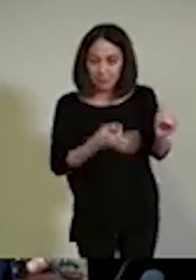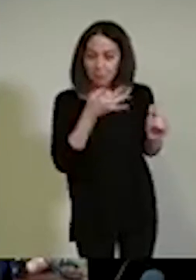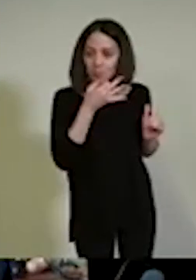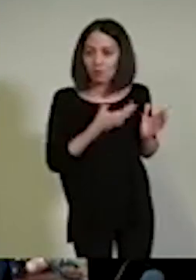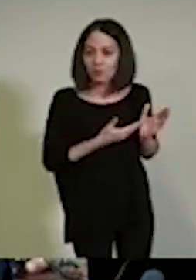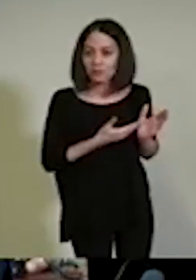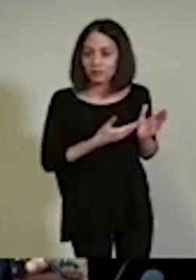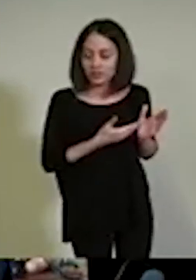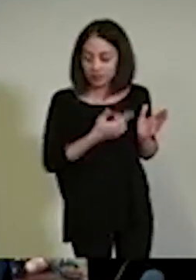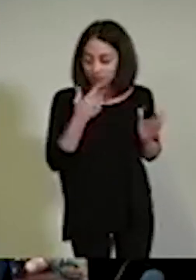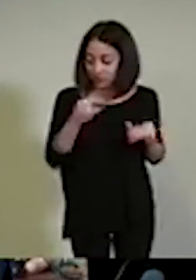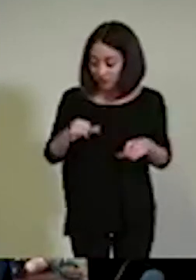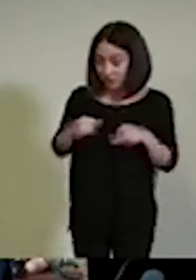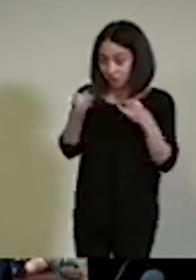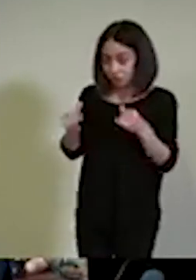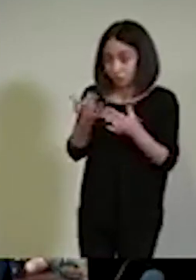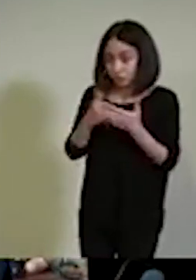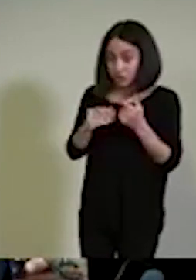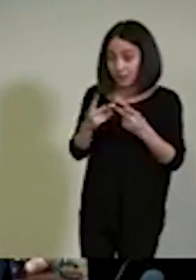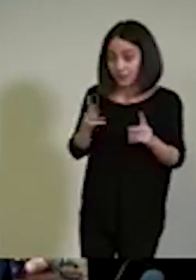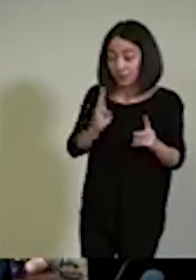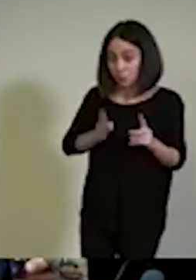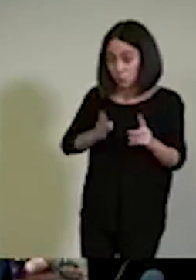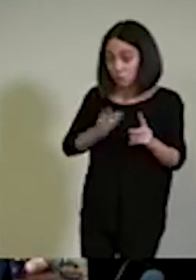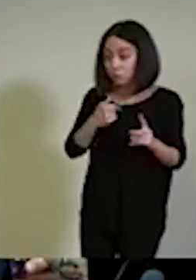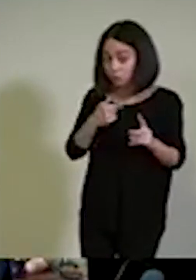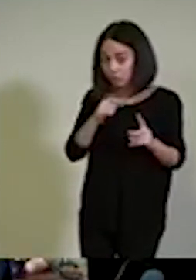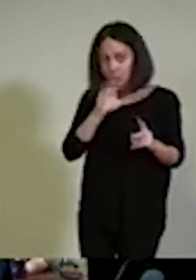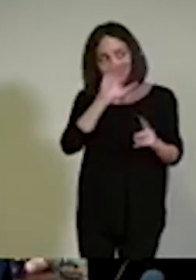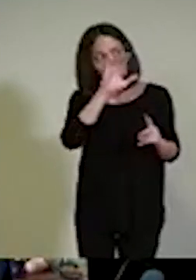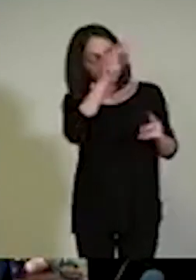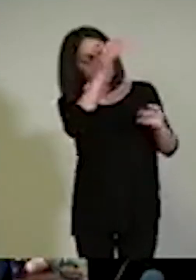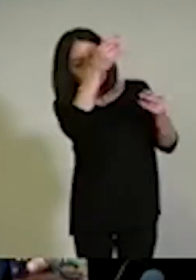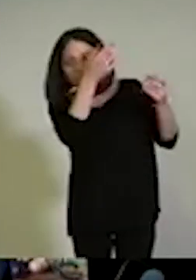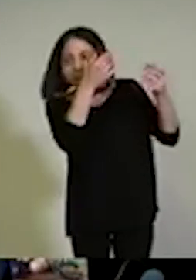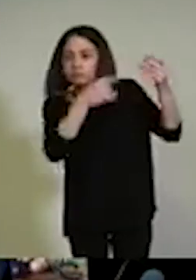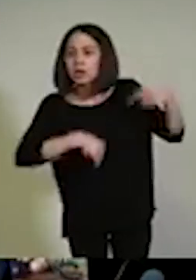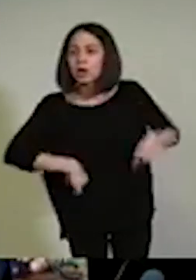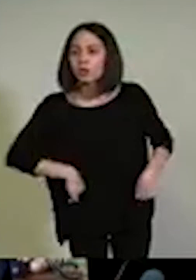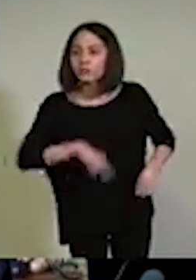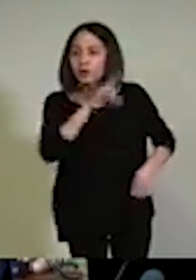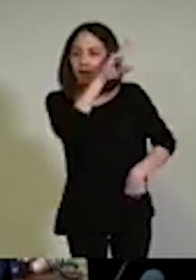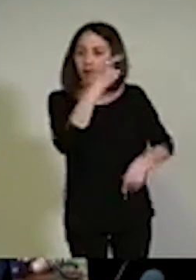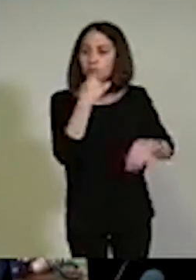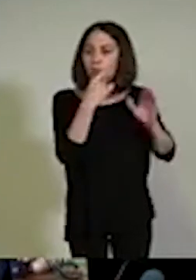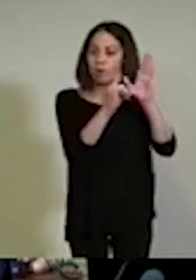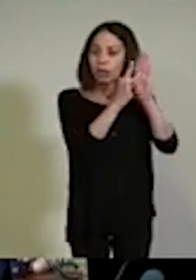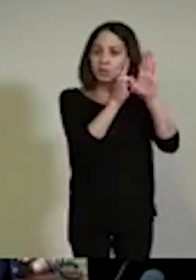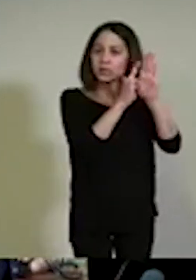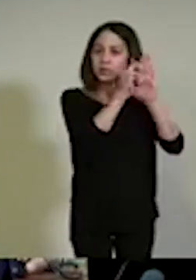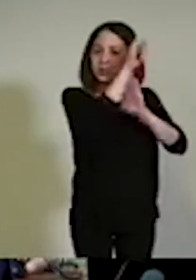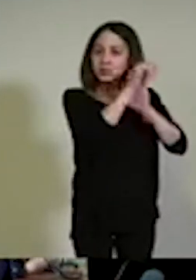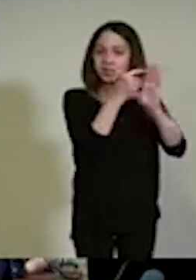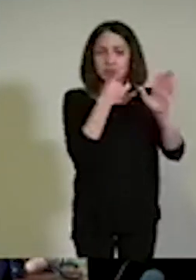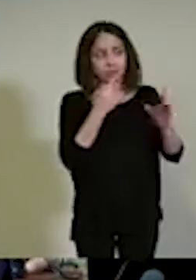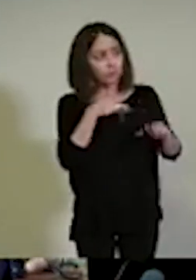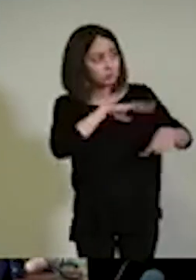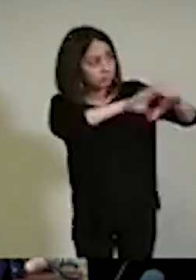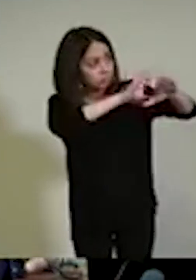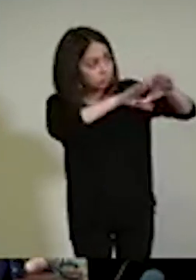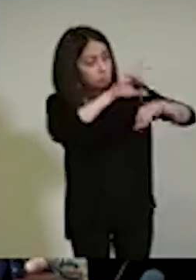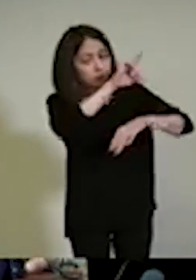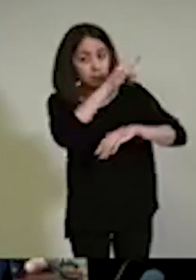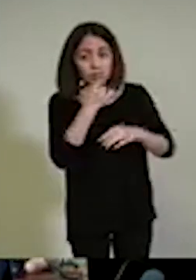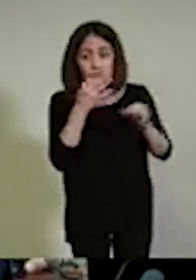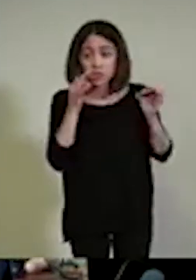recours à Bordeaux pour interpeller le gouvernement et le législateur sur cette situation qui n'est en fait que le résultat d'un